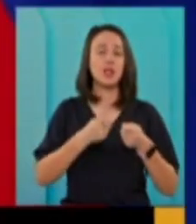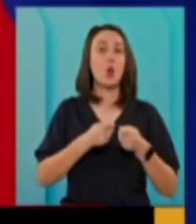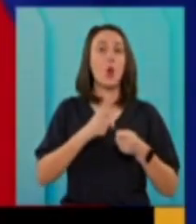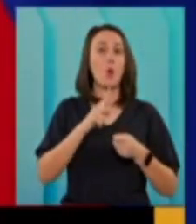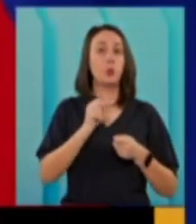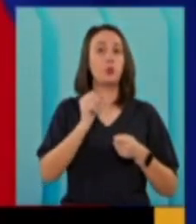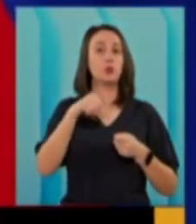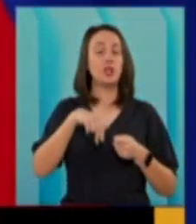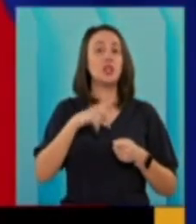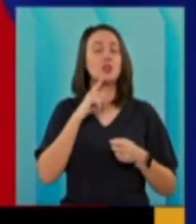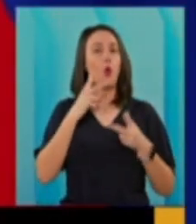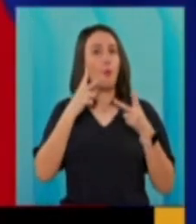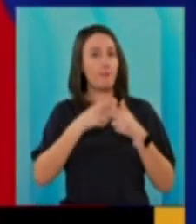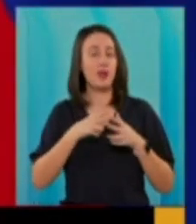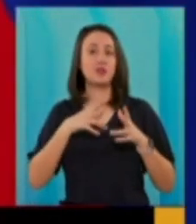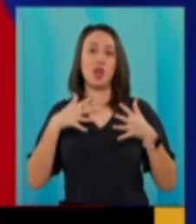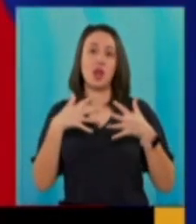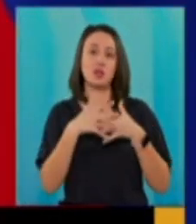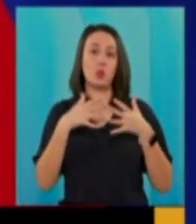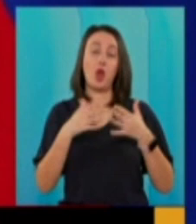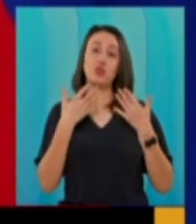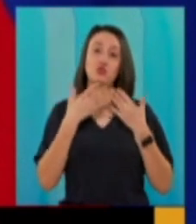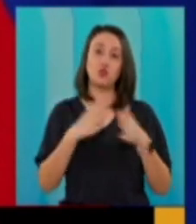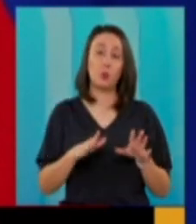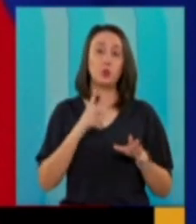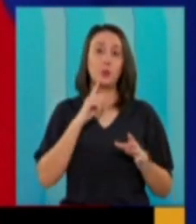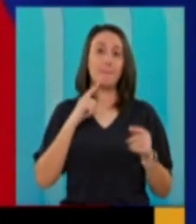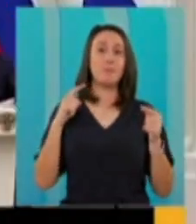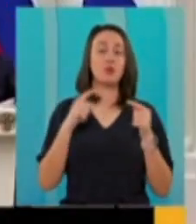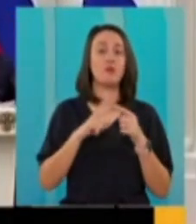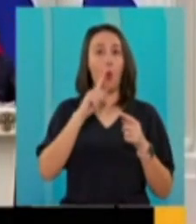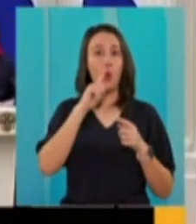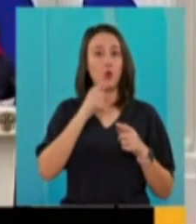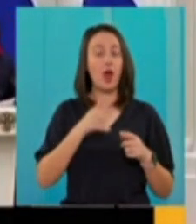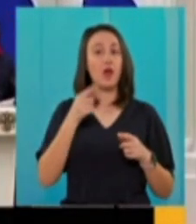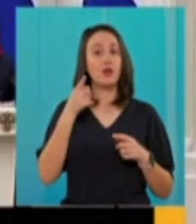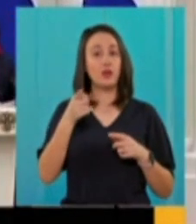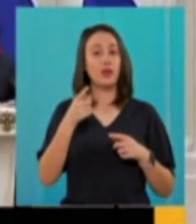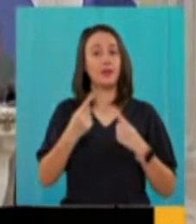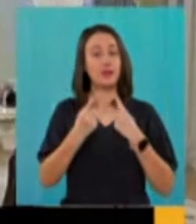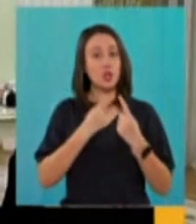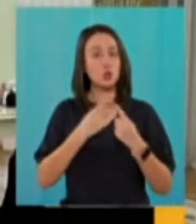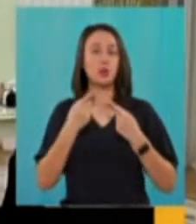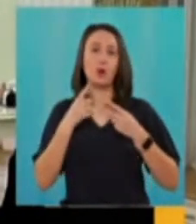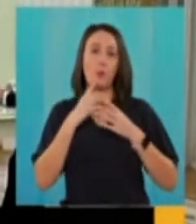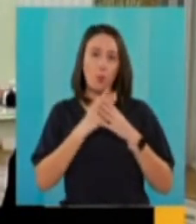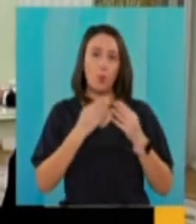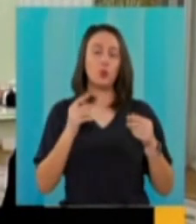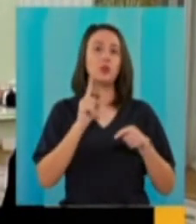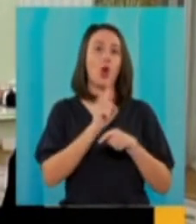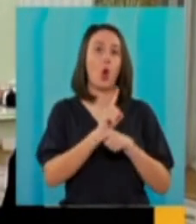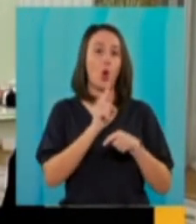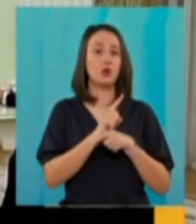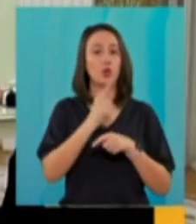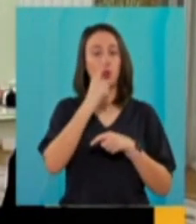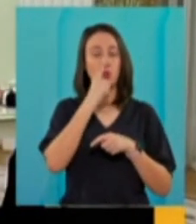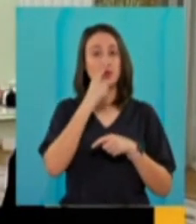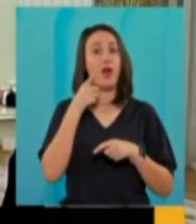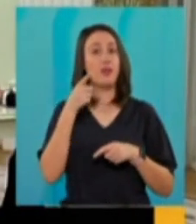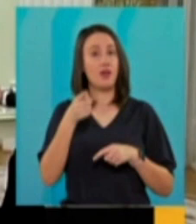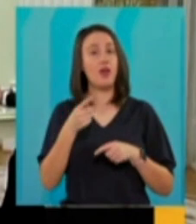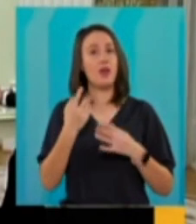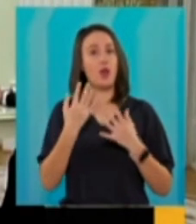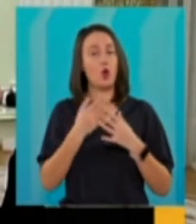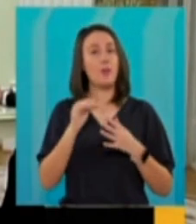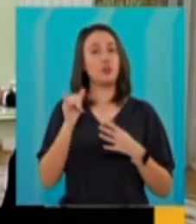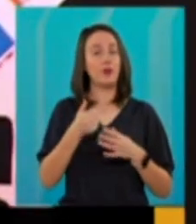pe Vladimir Putin să înceteze Războiul pe care la pornit împotriva Ucrainei prin urmare aceștia discută deseori cu liderul de la kremlin printre ei sa numărat